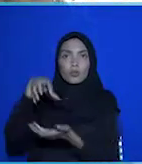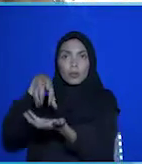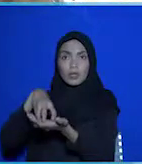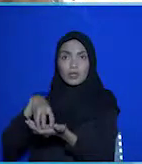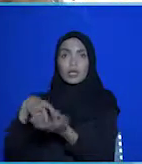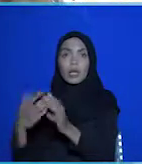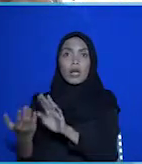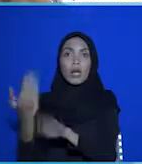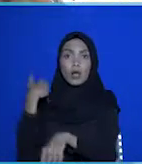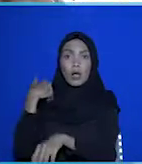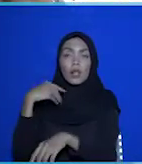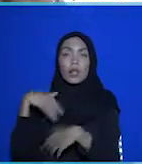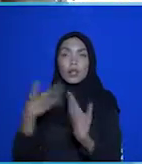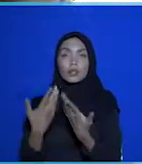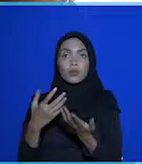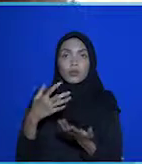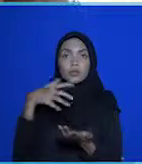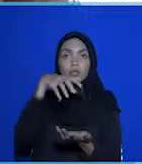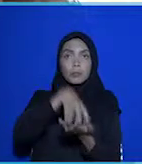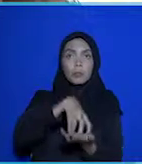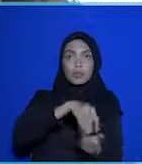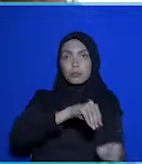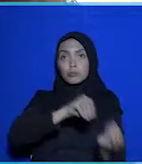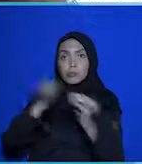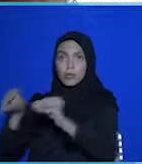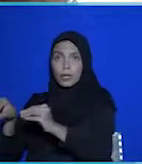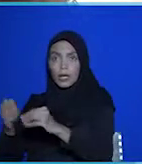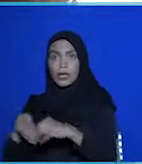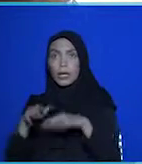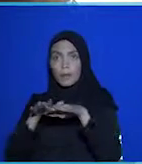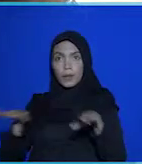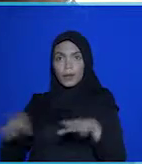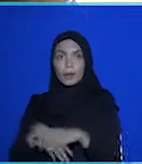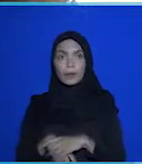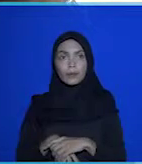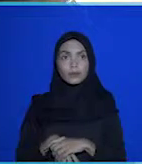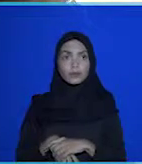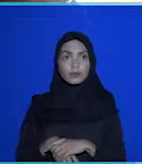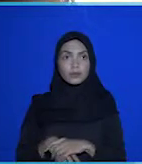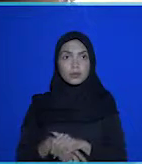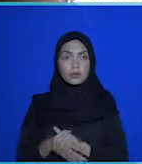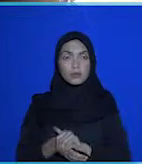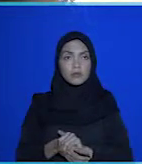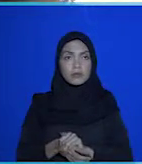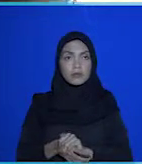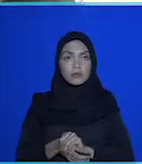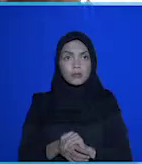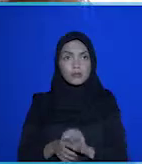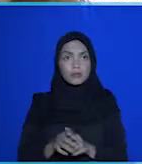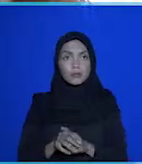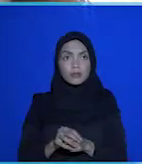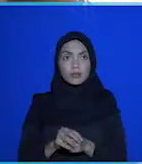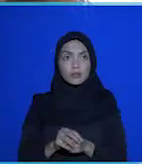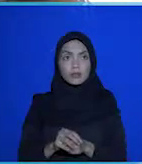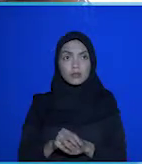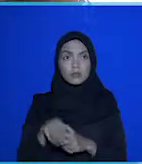lokasi bangunannya apakah di tempat semula atau direlokasi ke tempat lain yang dianggap lebih aman? Sekarang ini